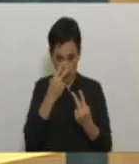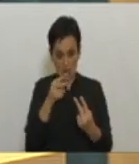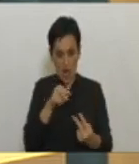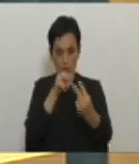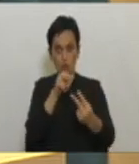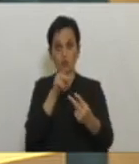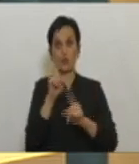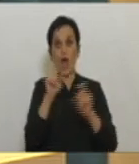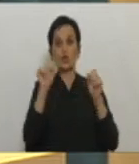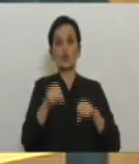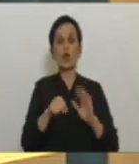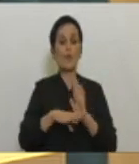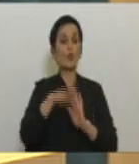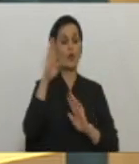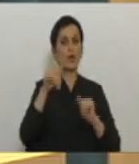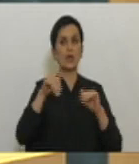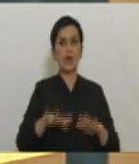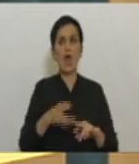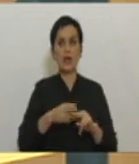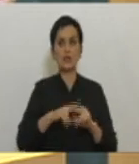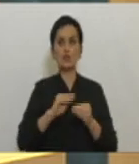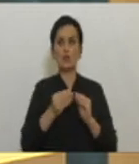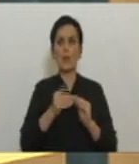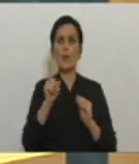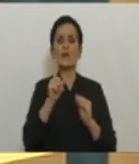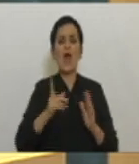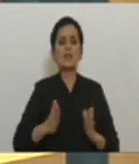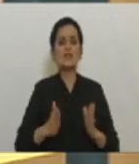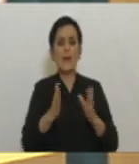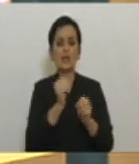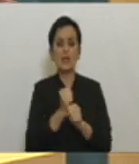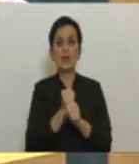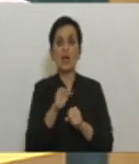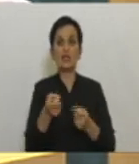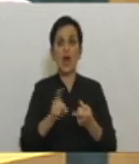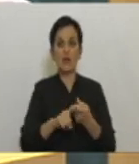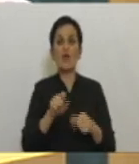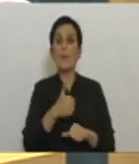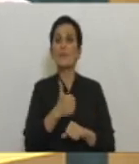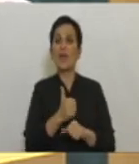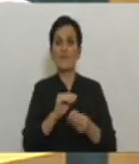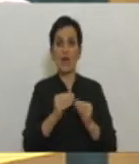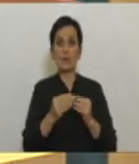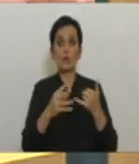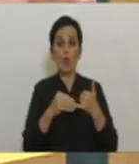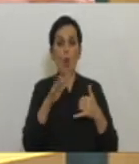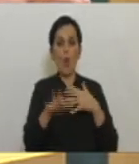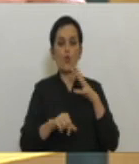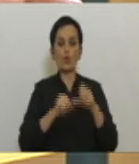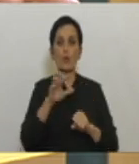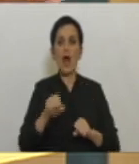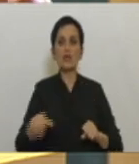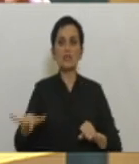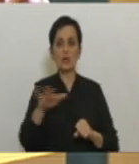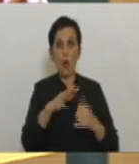რა შეიძლება უკეთესად რომ გადაწყდეს ეს პრობლემა რა გზები დავსახოთ ამასთან დაკავშირებით ასევე მთავარი პრობლემა ოკუპაცია ამ ქვეყნის